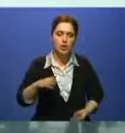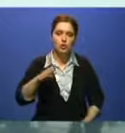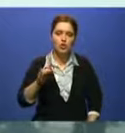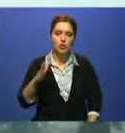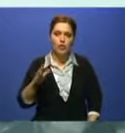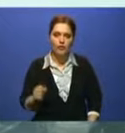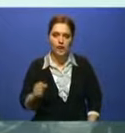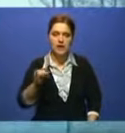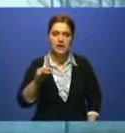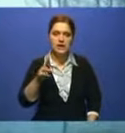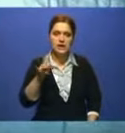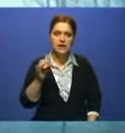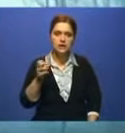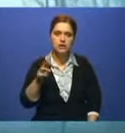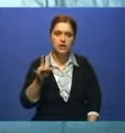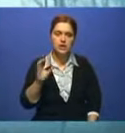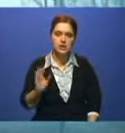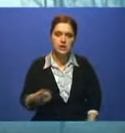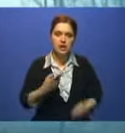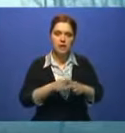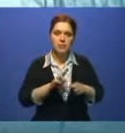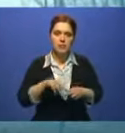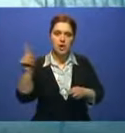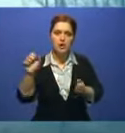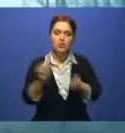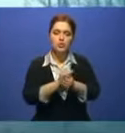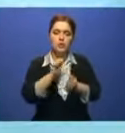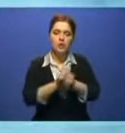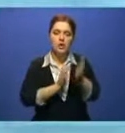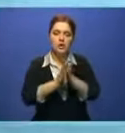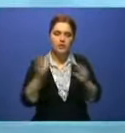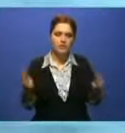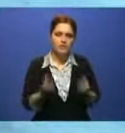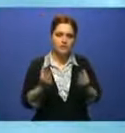Забайкалье и Красноярский край, стал неконтролируемый пал сухой травы.